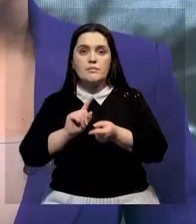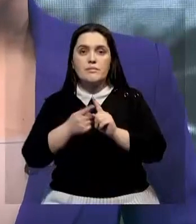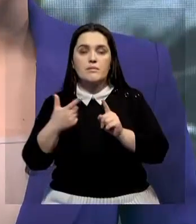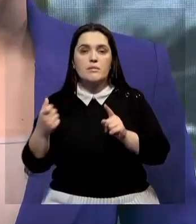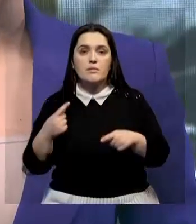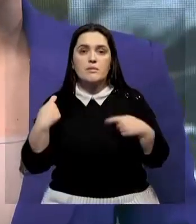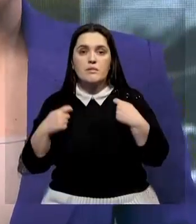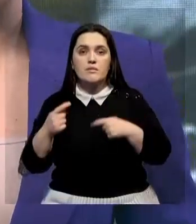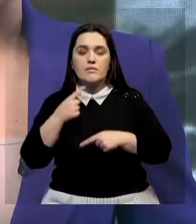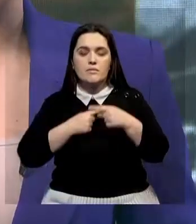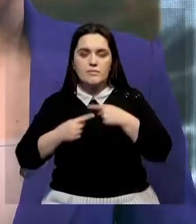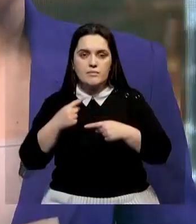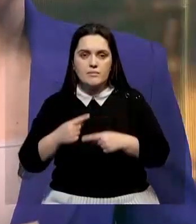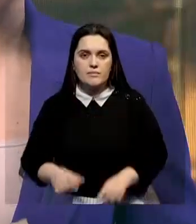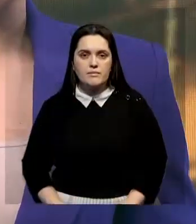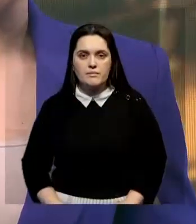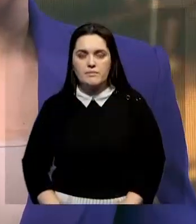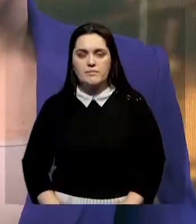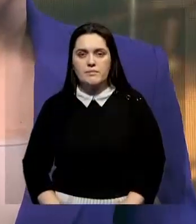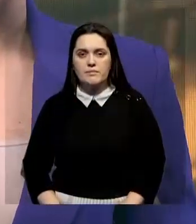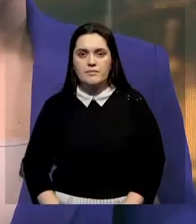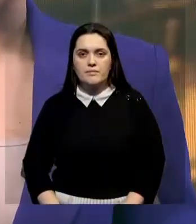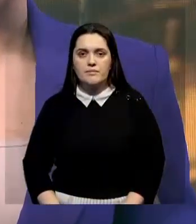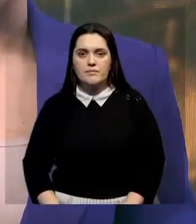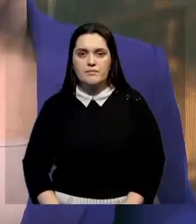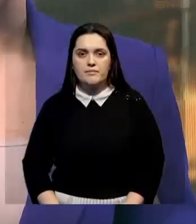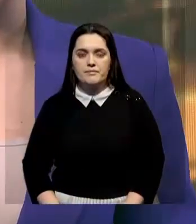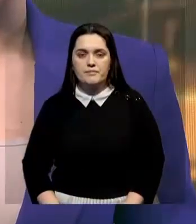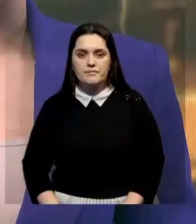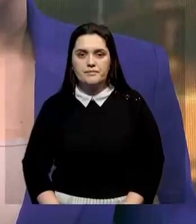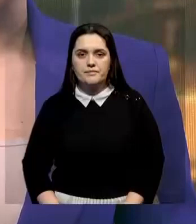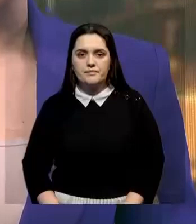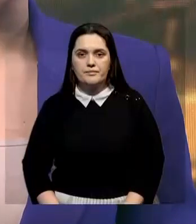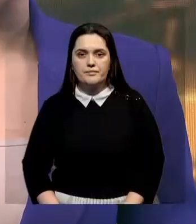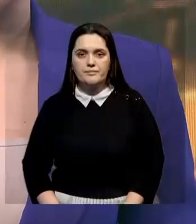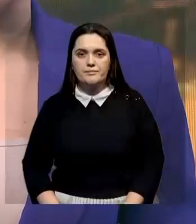переделом газового рынка. Возвращаю эфир. Спасибо большое. С международным обзором была Вероника